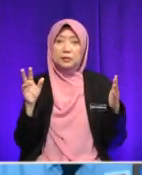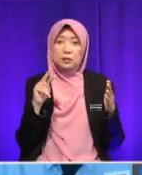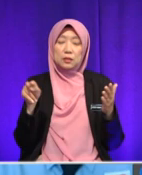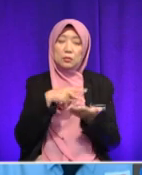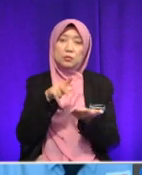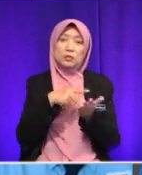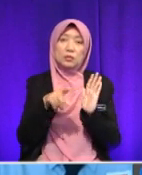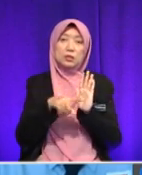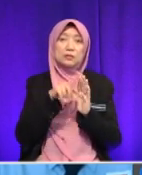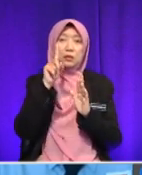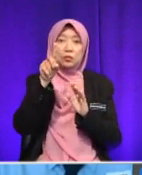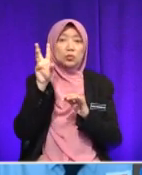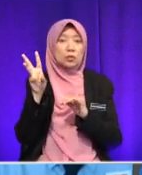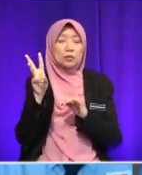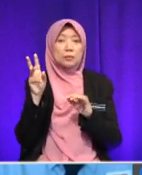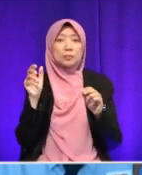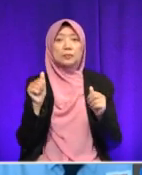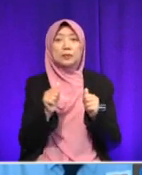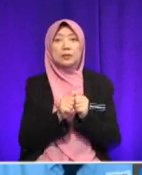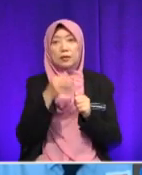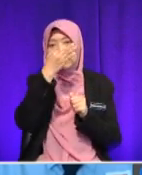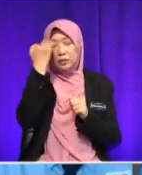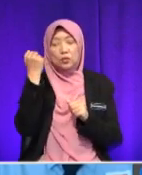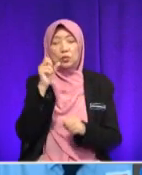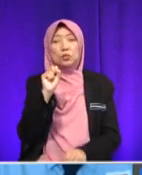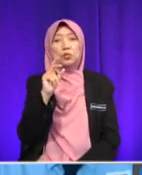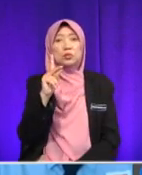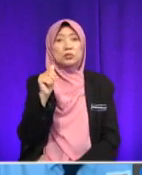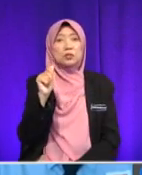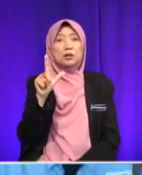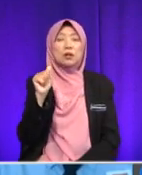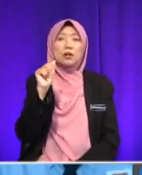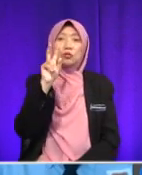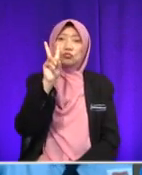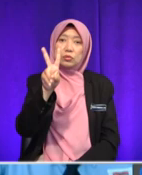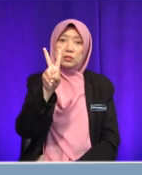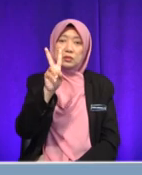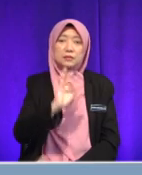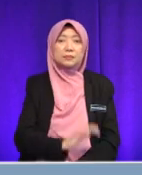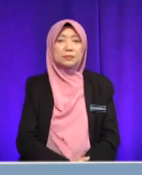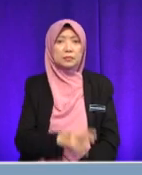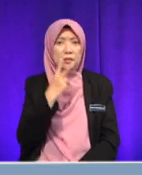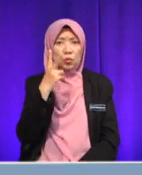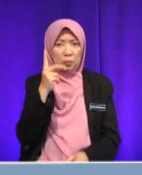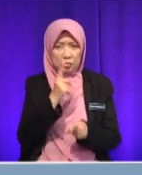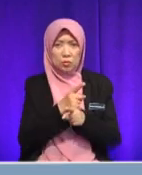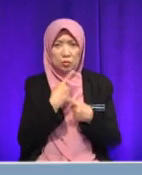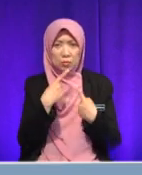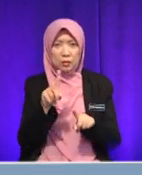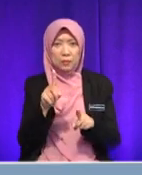pusat negatif 1, 6 dengan faktor skala 2. Okey, baik. Kita lihat. Adakah betul